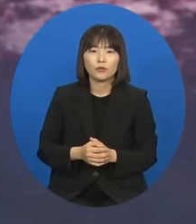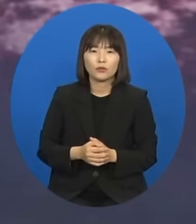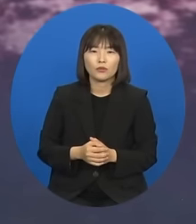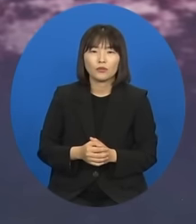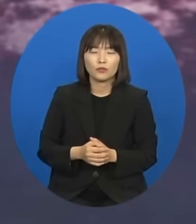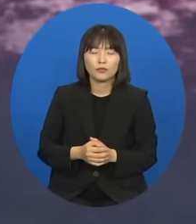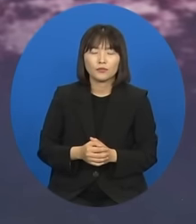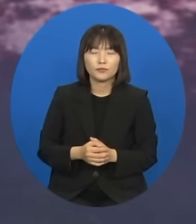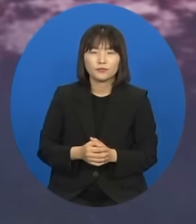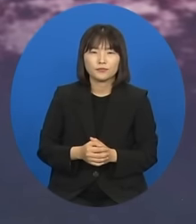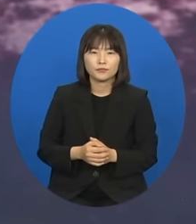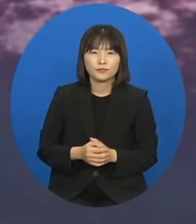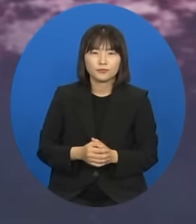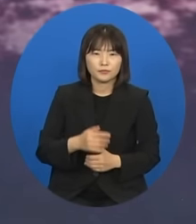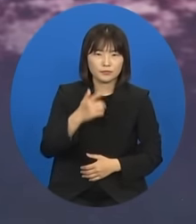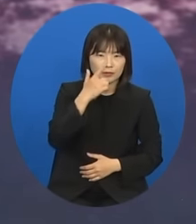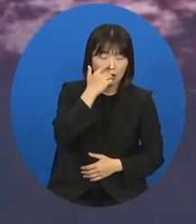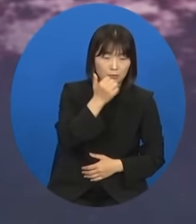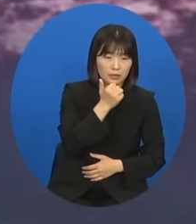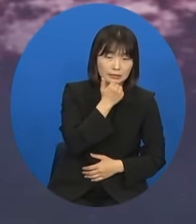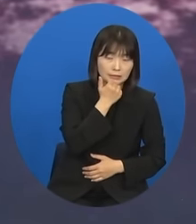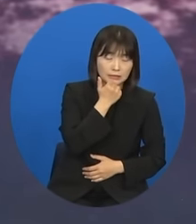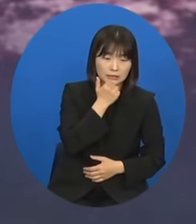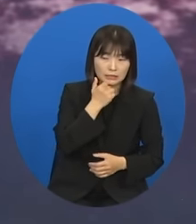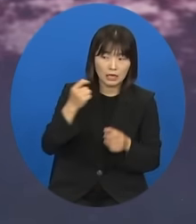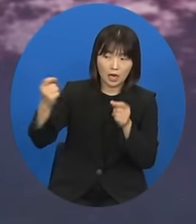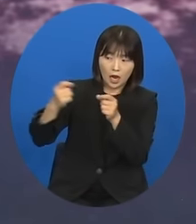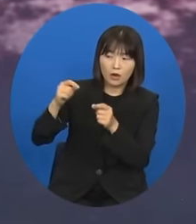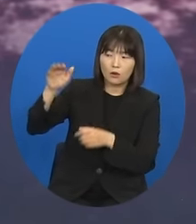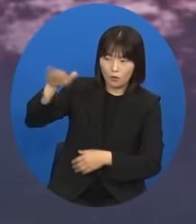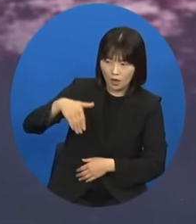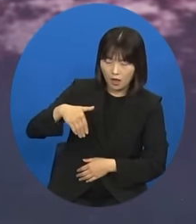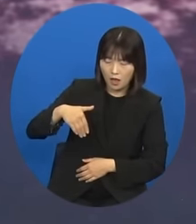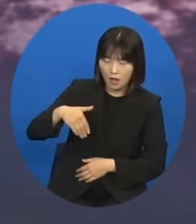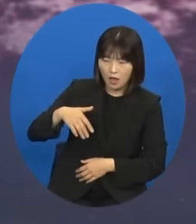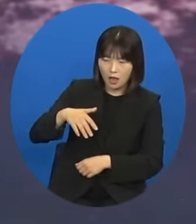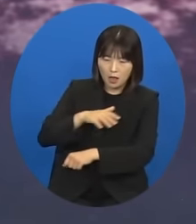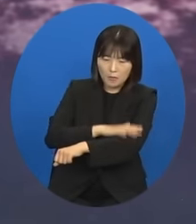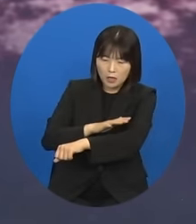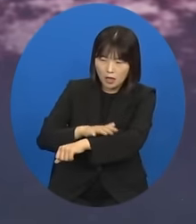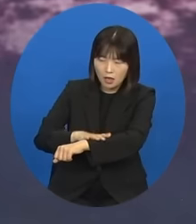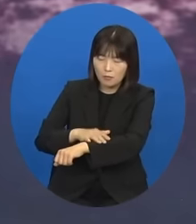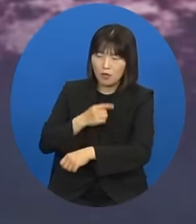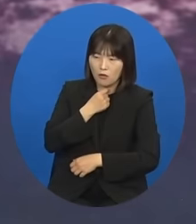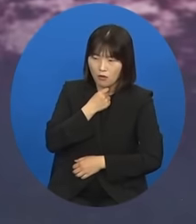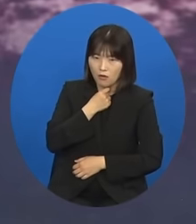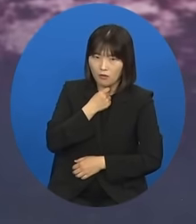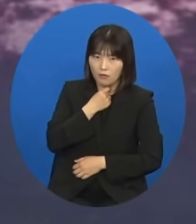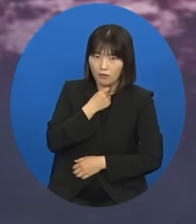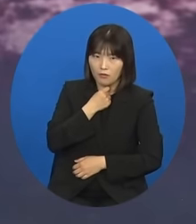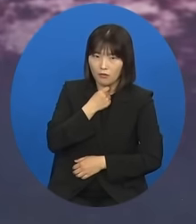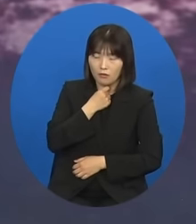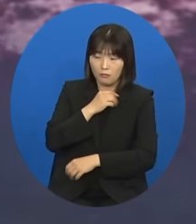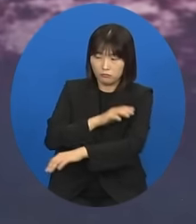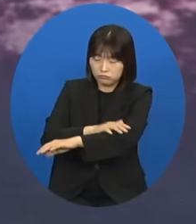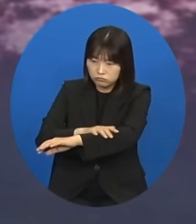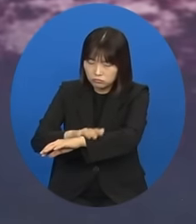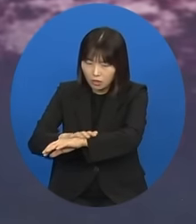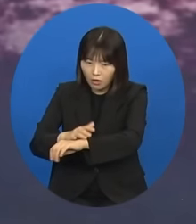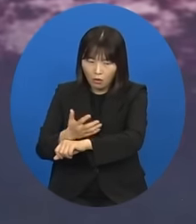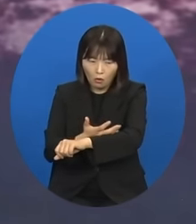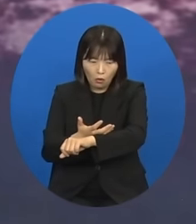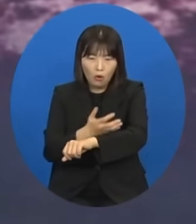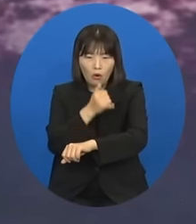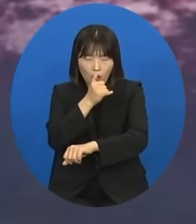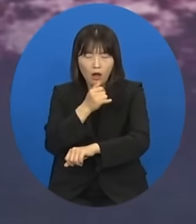하죠이 아버지 이삭이 가까이 와보라는 거예요 만져 보겠다는 거예요 딱 만져보는데 털이 있어 아